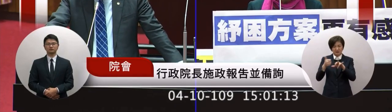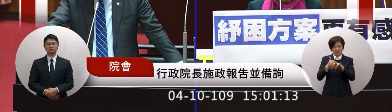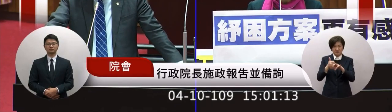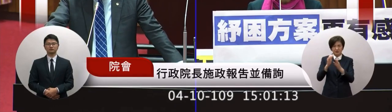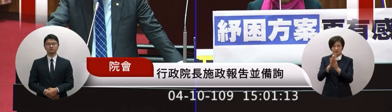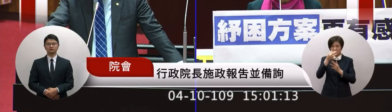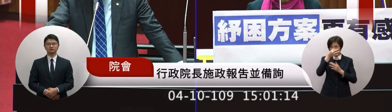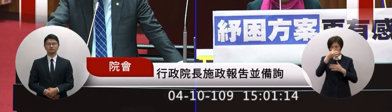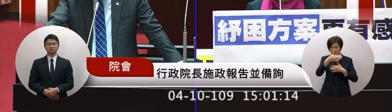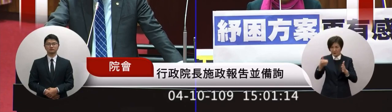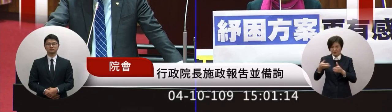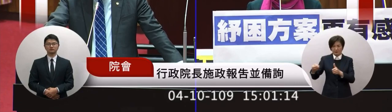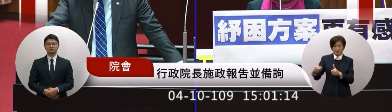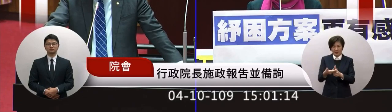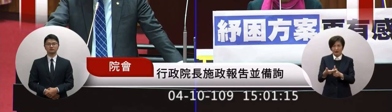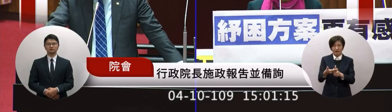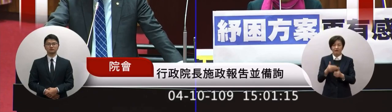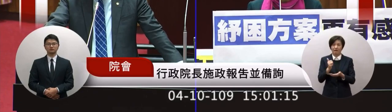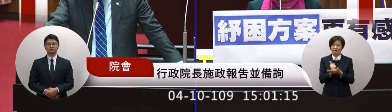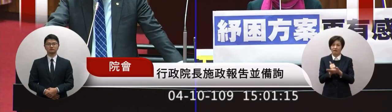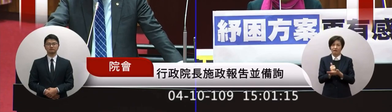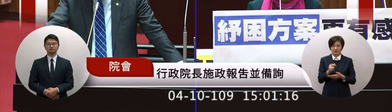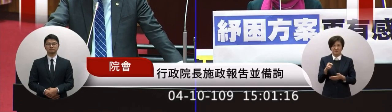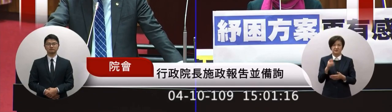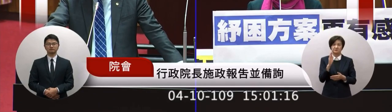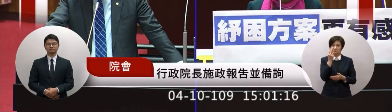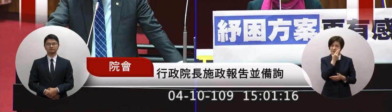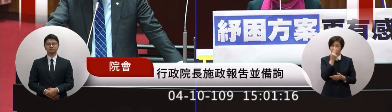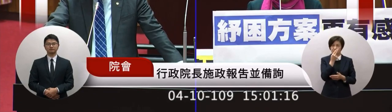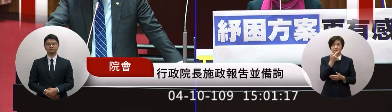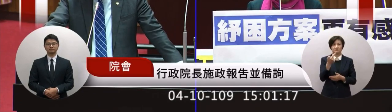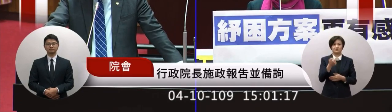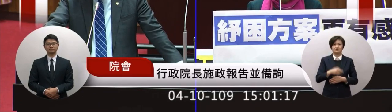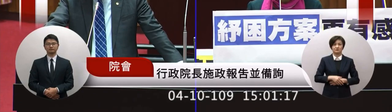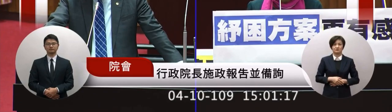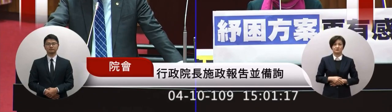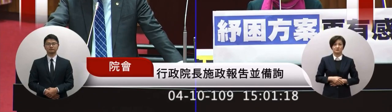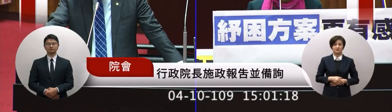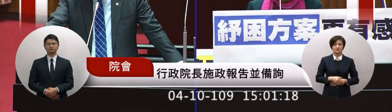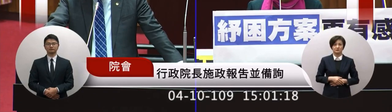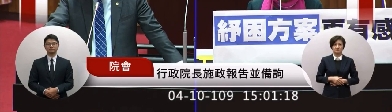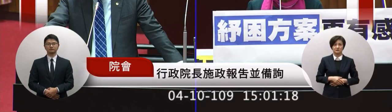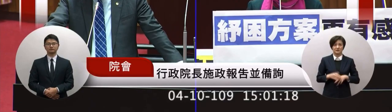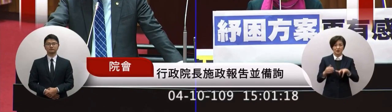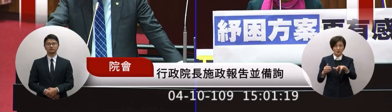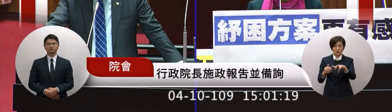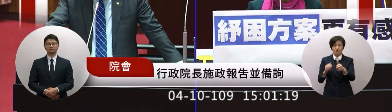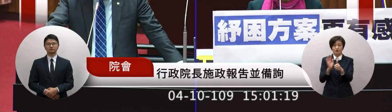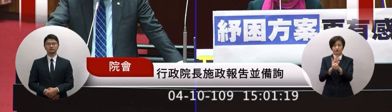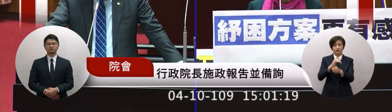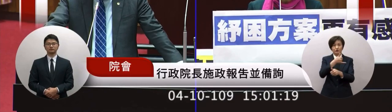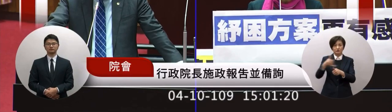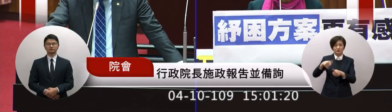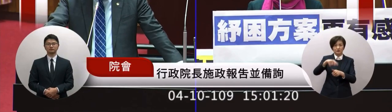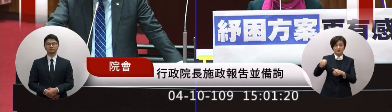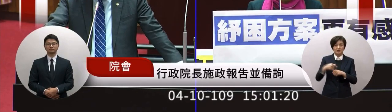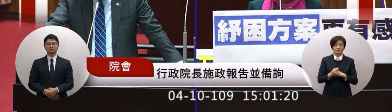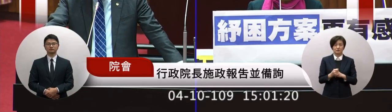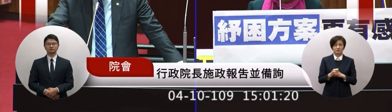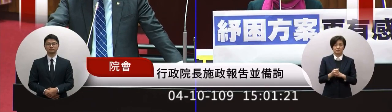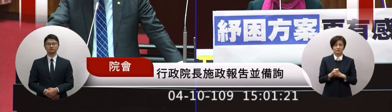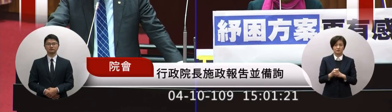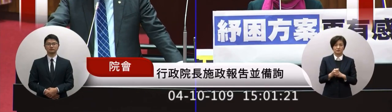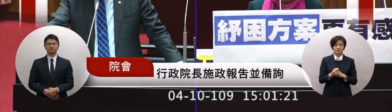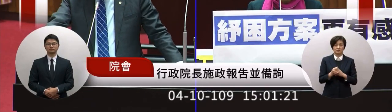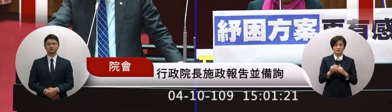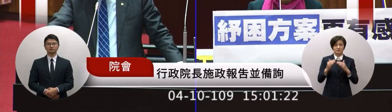间遭受到感染，这个几率相当高。那因为像目前机组人员是不受14天